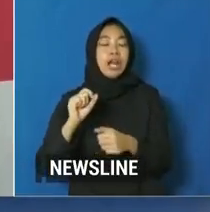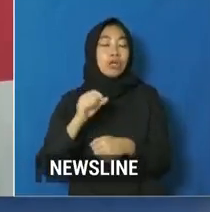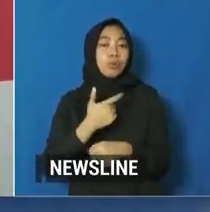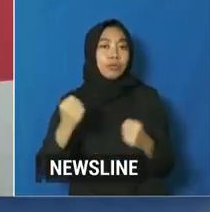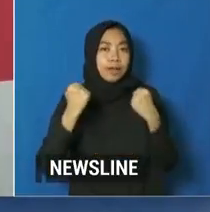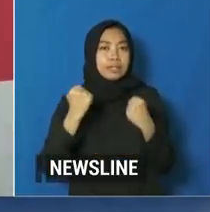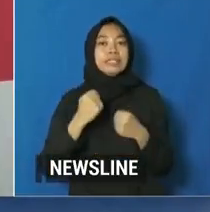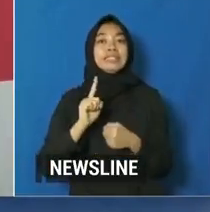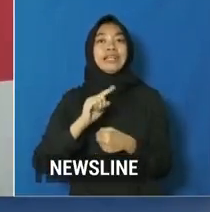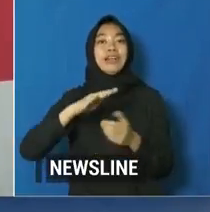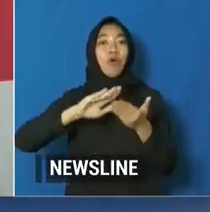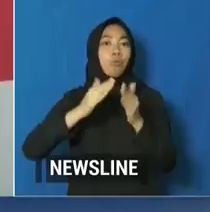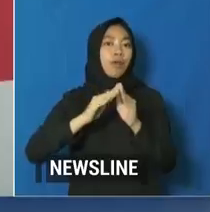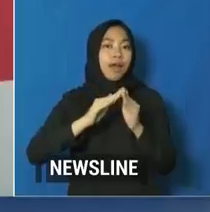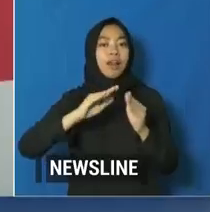secara kelompok, secara